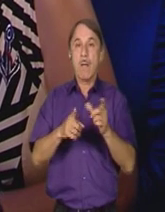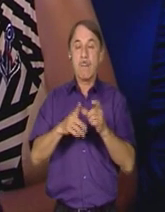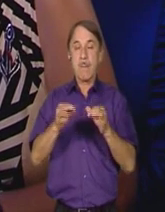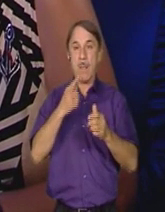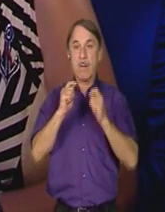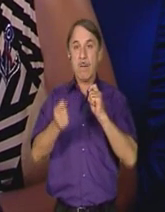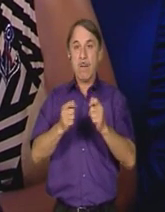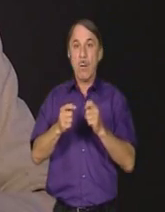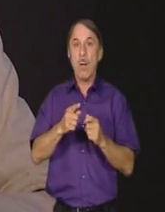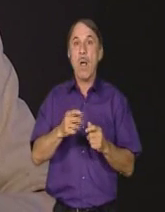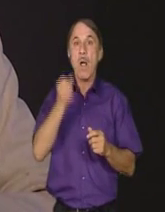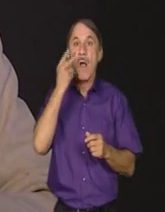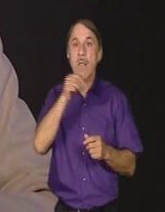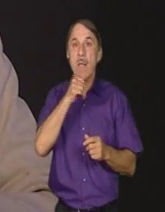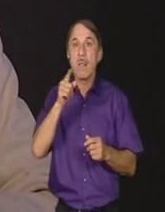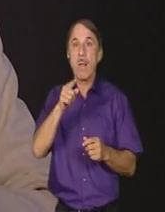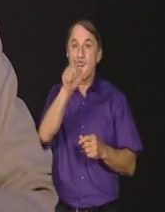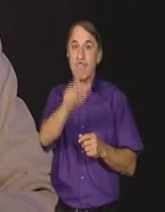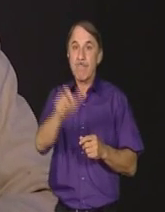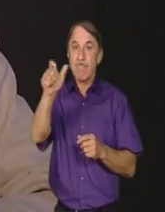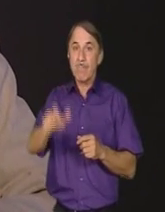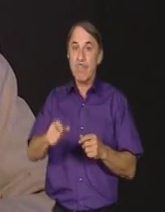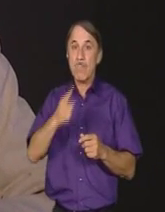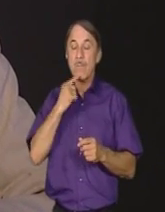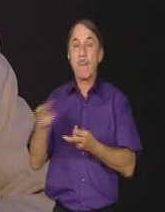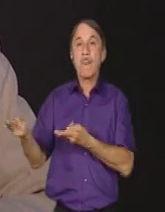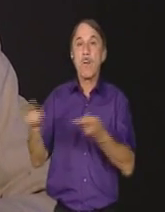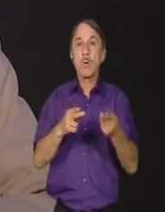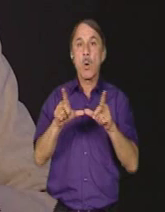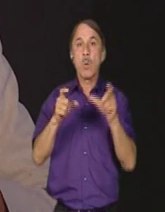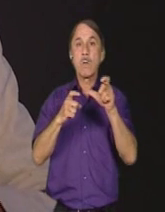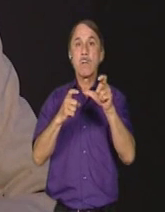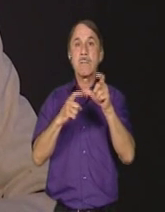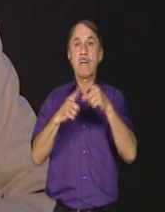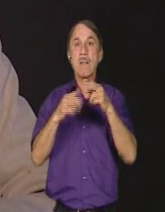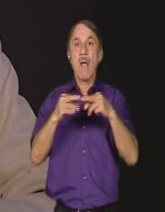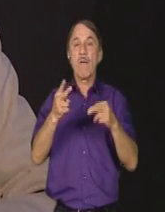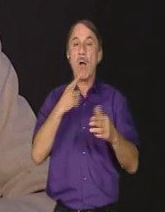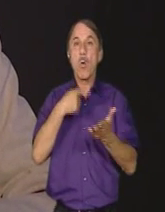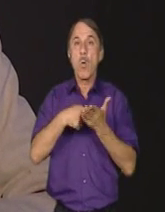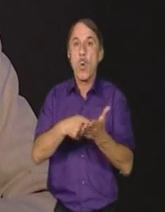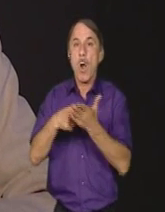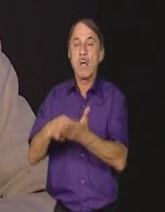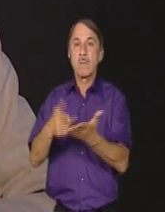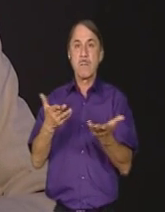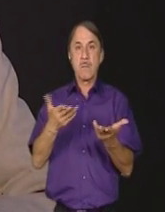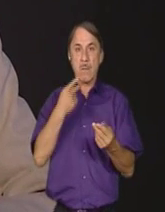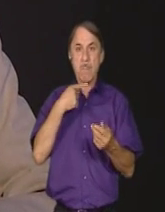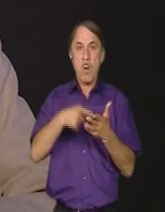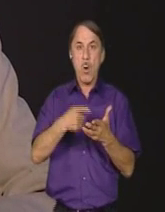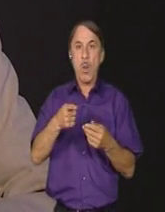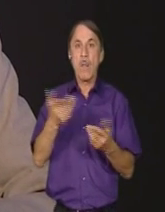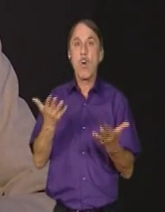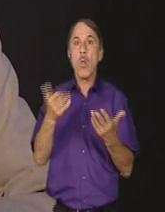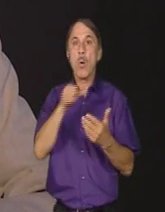različitih političkih stranaka. Tada je postignut konsenzus oko donošenja ustava, što je izuzetno težak zadatak bio. I to